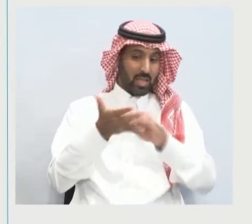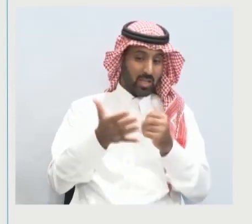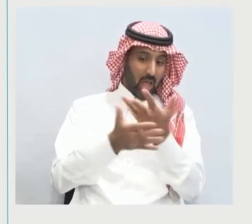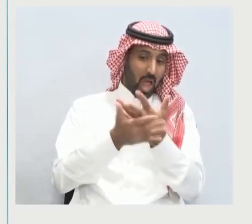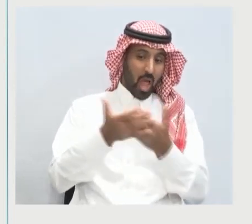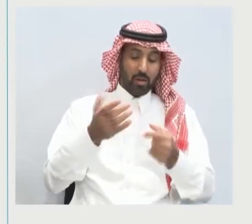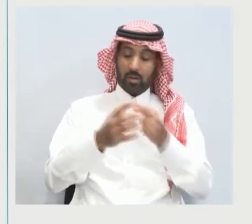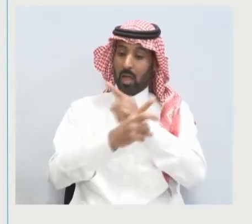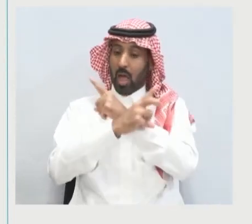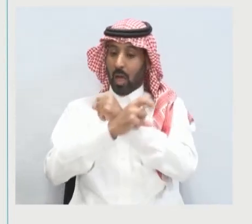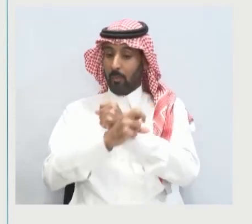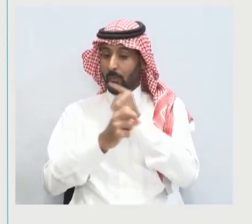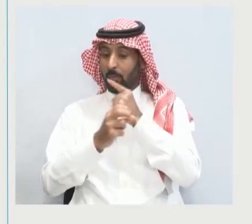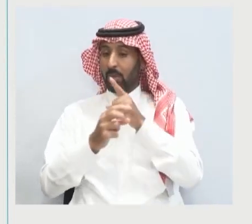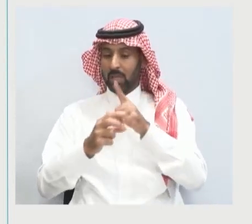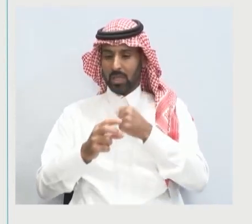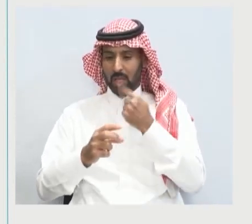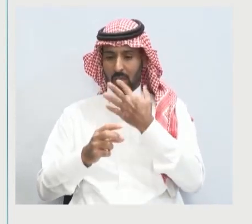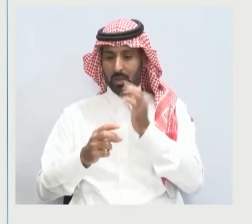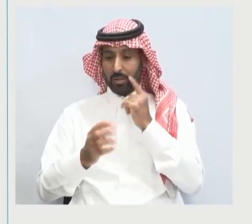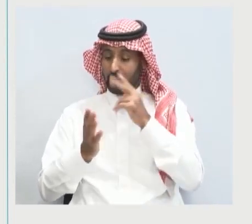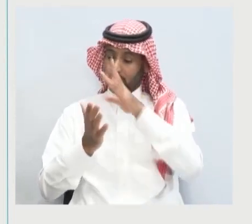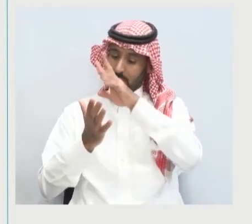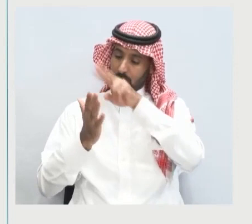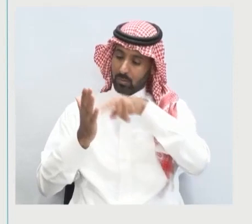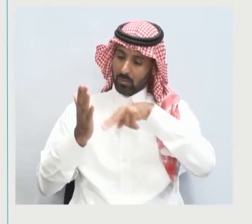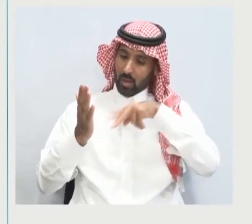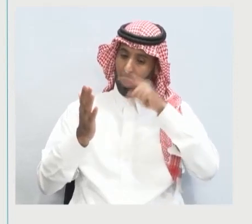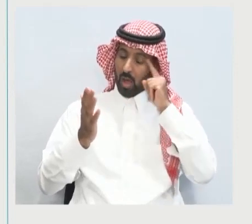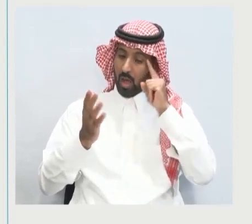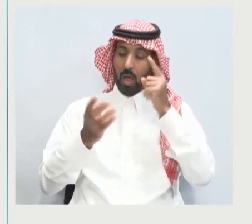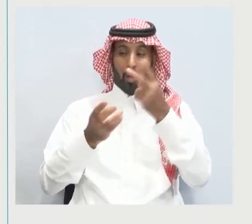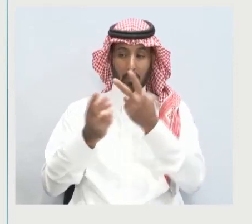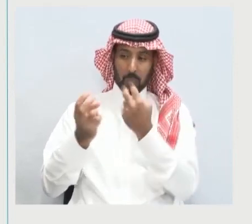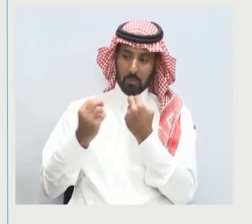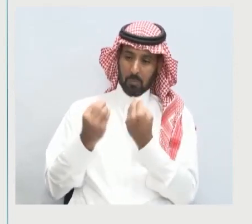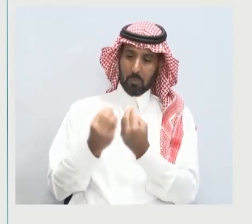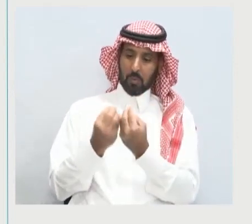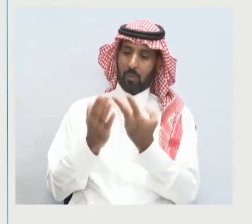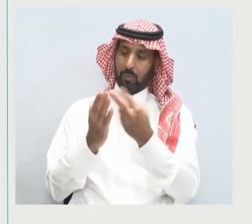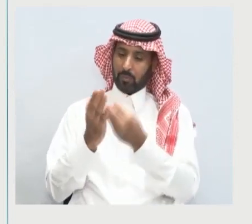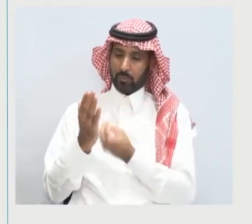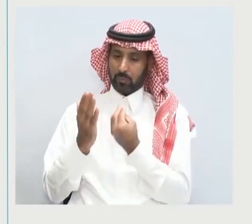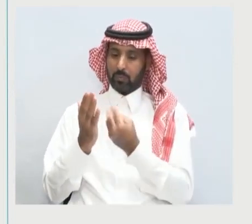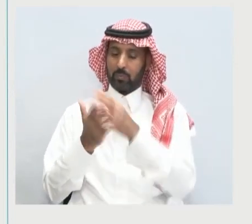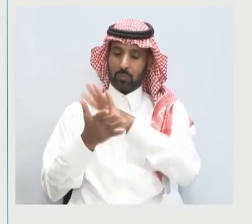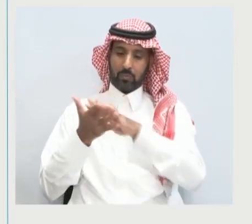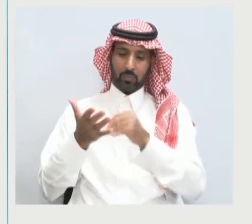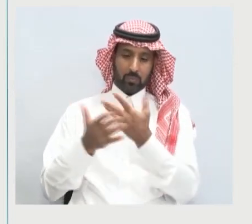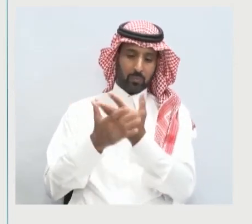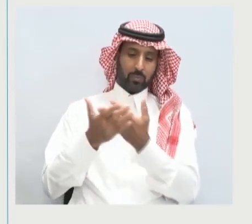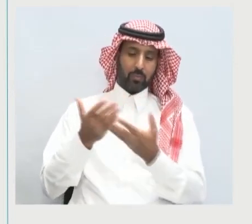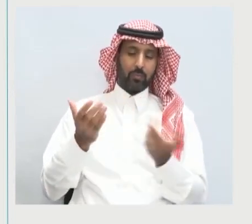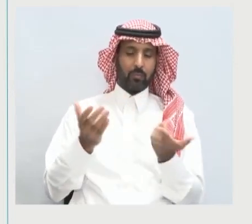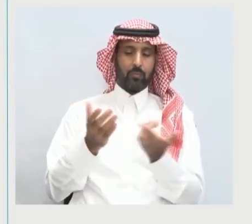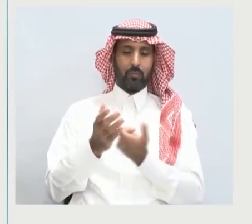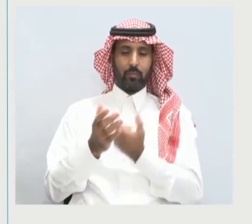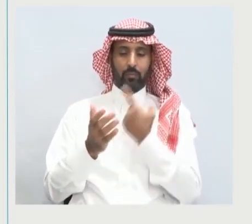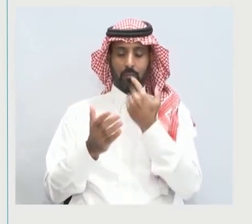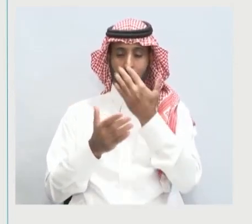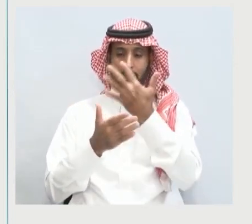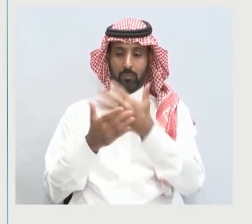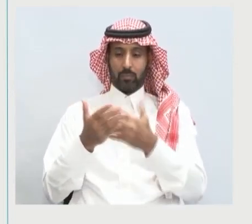لنتمكن من قراءه البيانات في سهوله اكبر او لجذب الانتباه لها وخصوصا فيما يتعلق او عندما